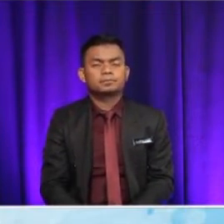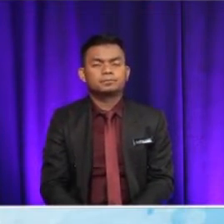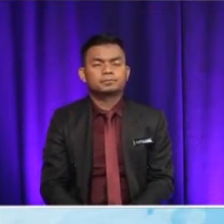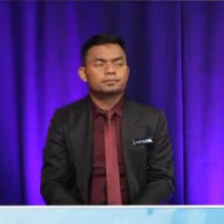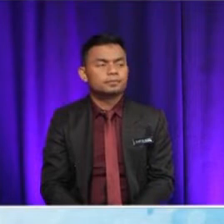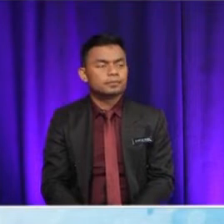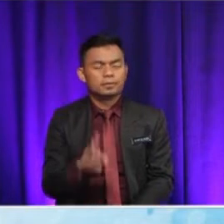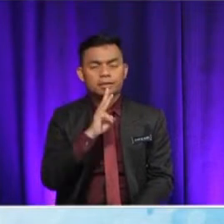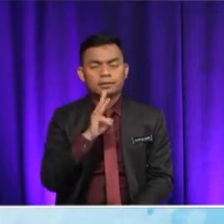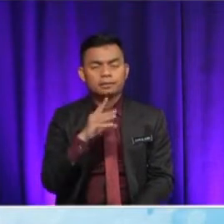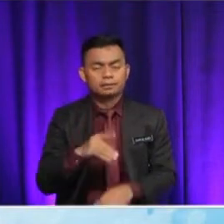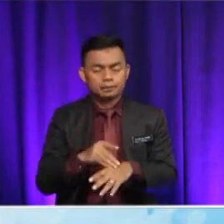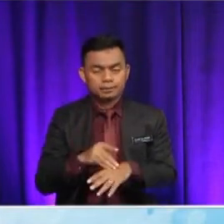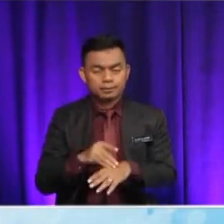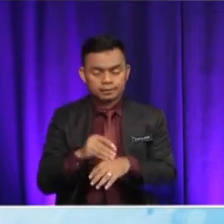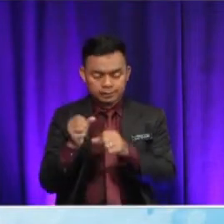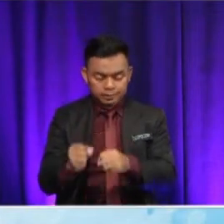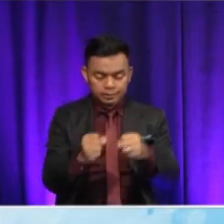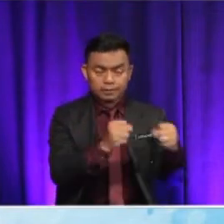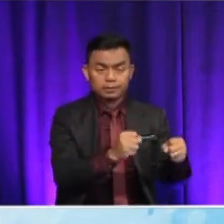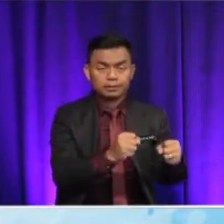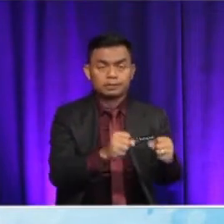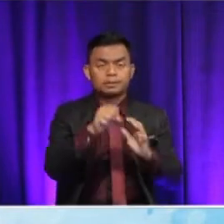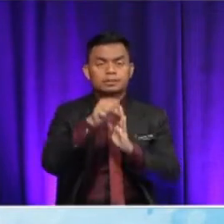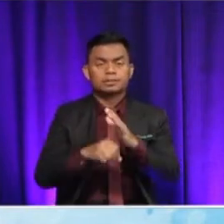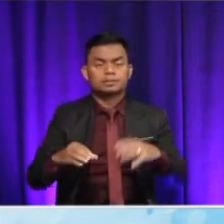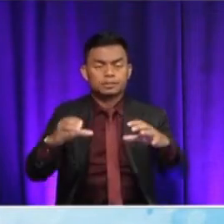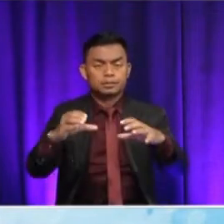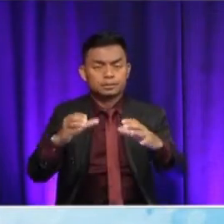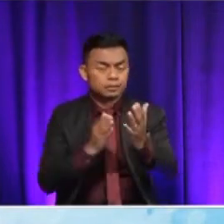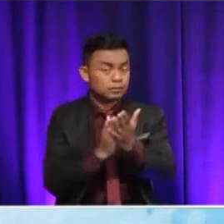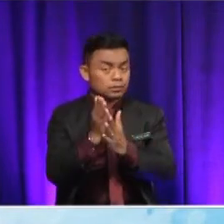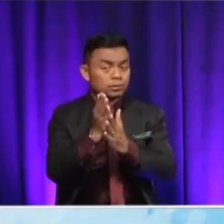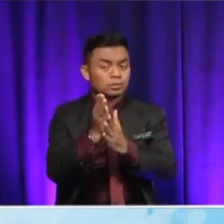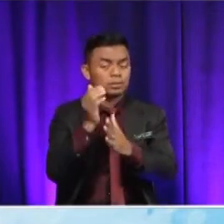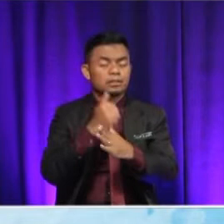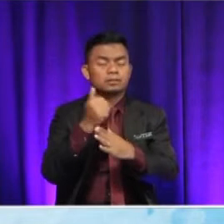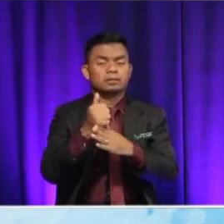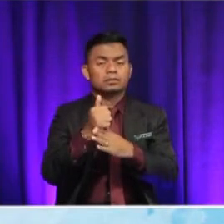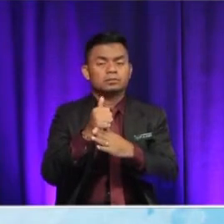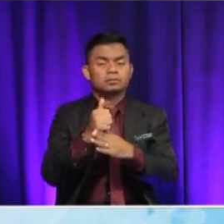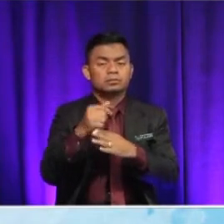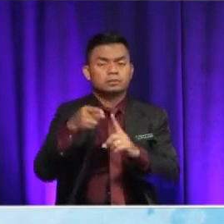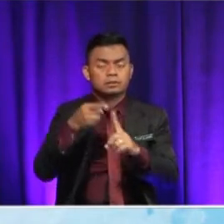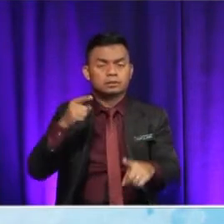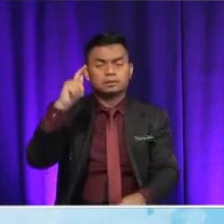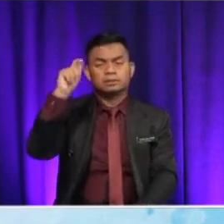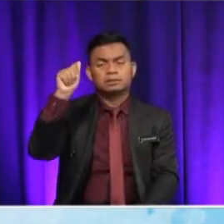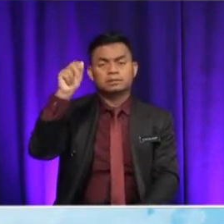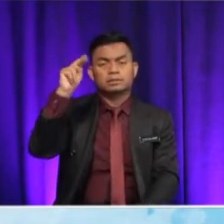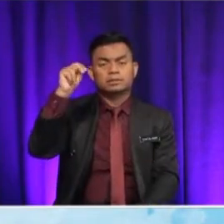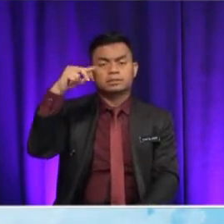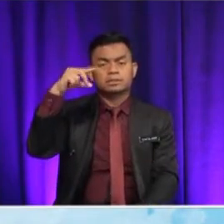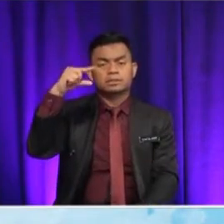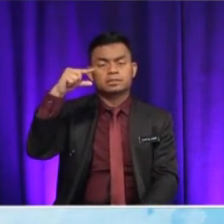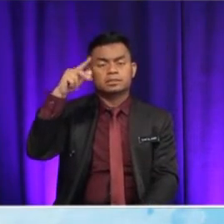Bekalan air dialirkan secara terus ataupun daripada tangki air. Okey, betul. Maknanya kena kenal pasti dulu mana